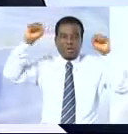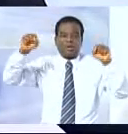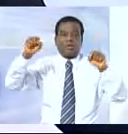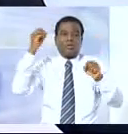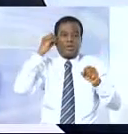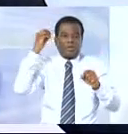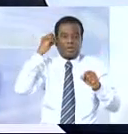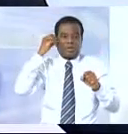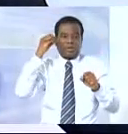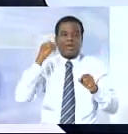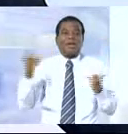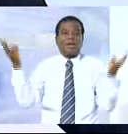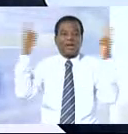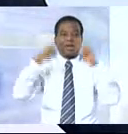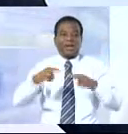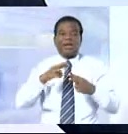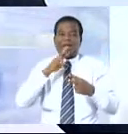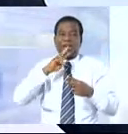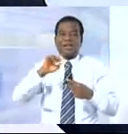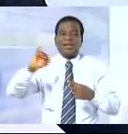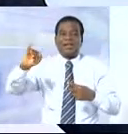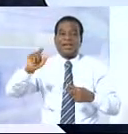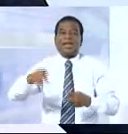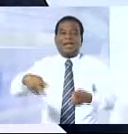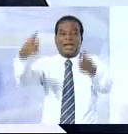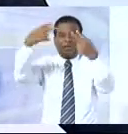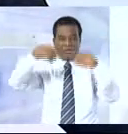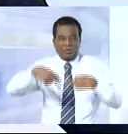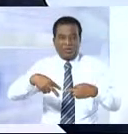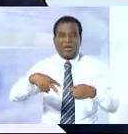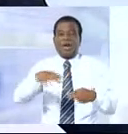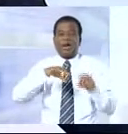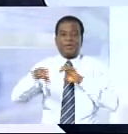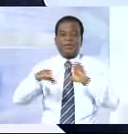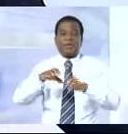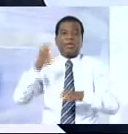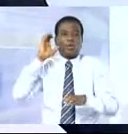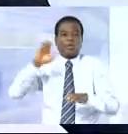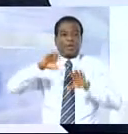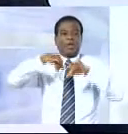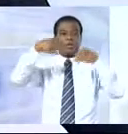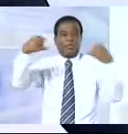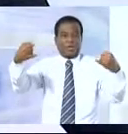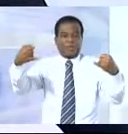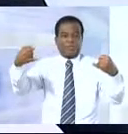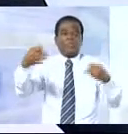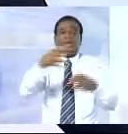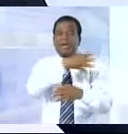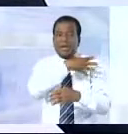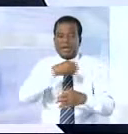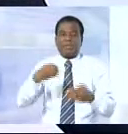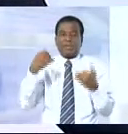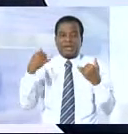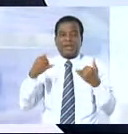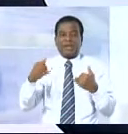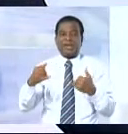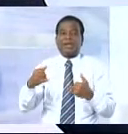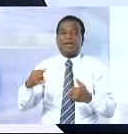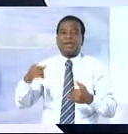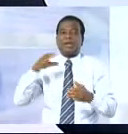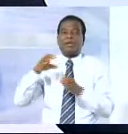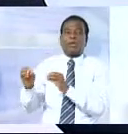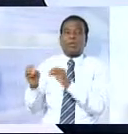part à la presse des principales décisions prises, en outre la décision des chefs d'État de porter à la présidence de